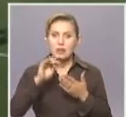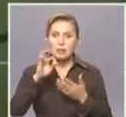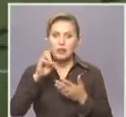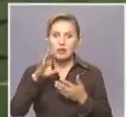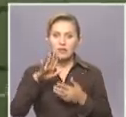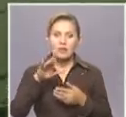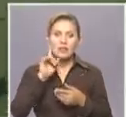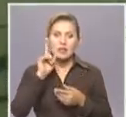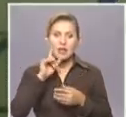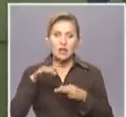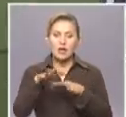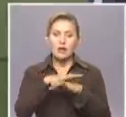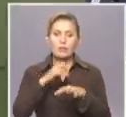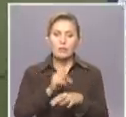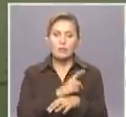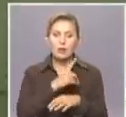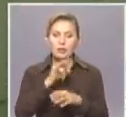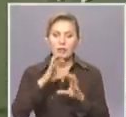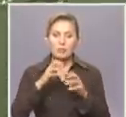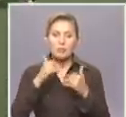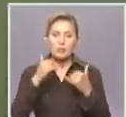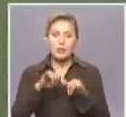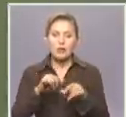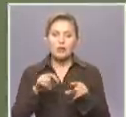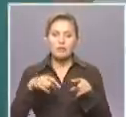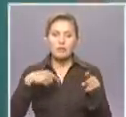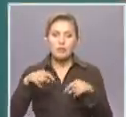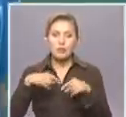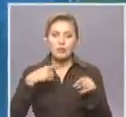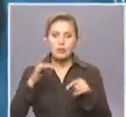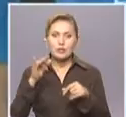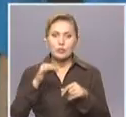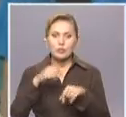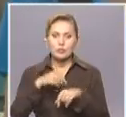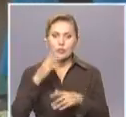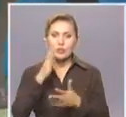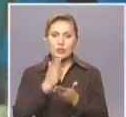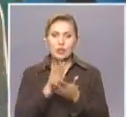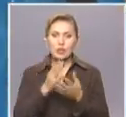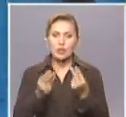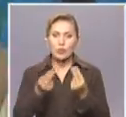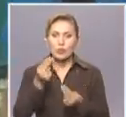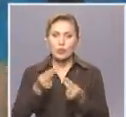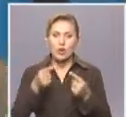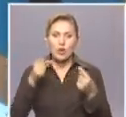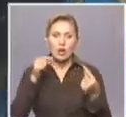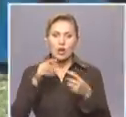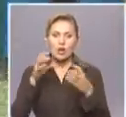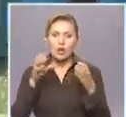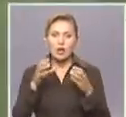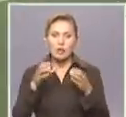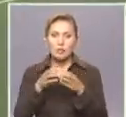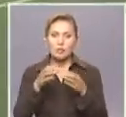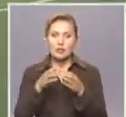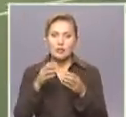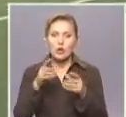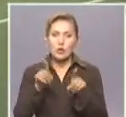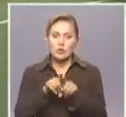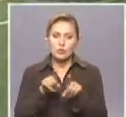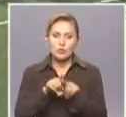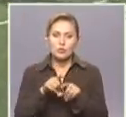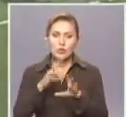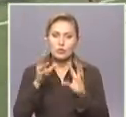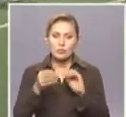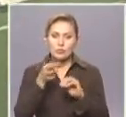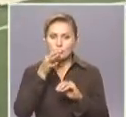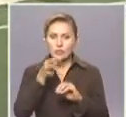Бараева жасыл алаңда шеберлігімен әлемді тәнті еткен футболшылардан кем түспейтіндей ойнады. Қарсылас команданың қыздары да қарап қалмай бір голмен